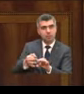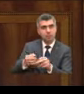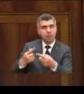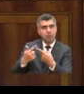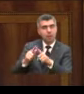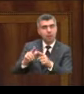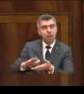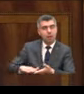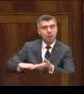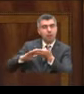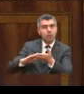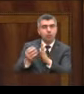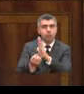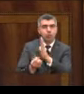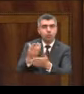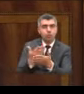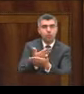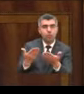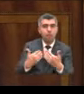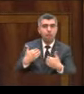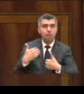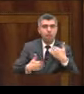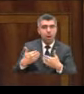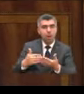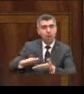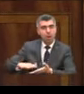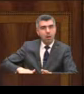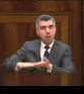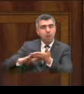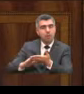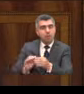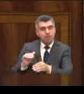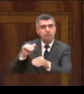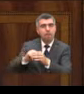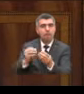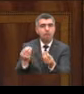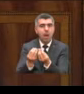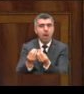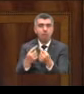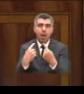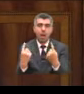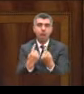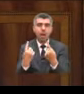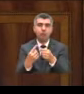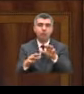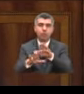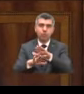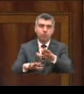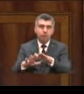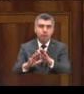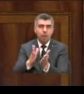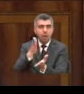الهشة وإعادة تأهيل المعاقين وإدماجهم في الحياة الاجتماعية وتمكينهم من